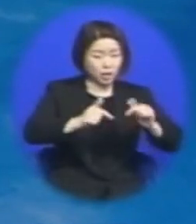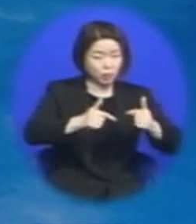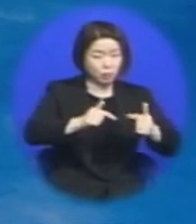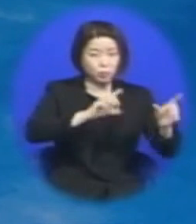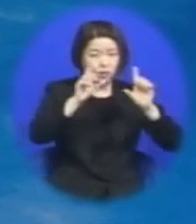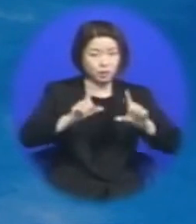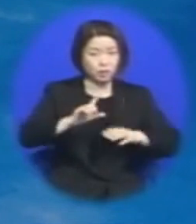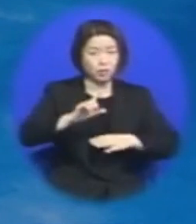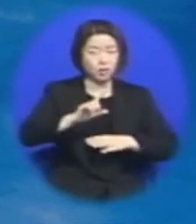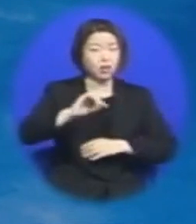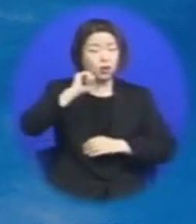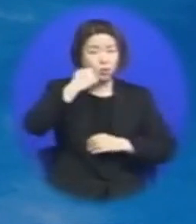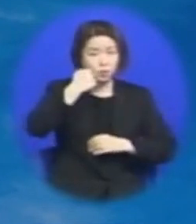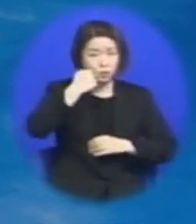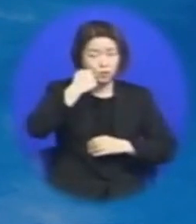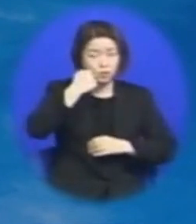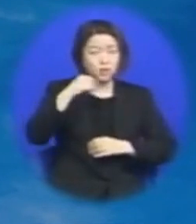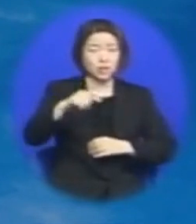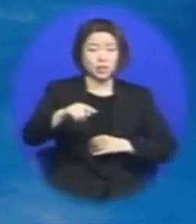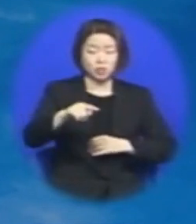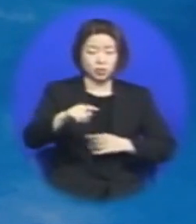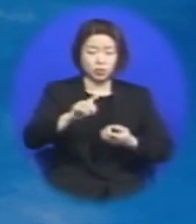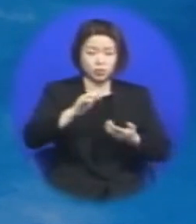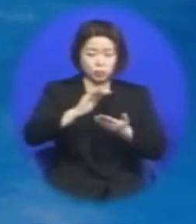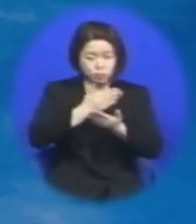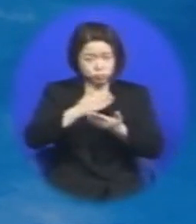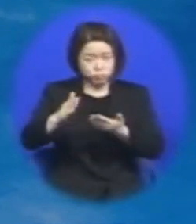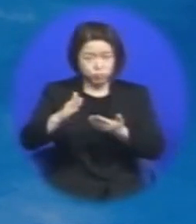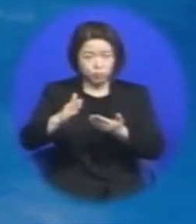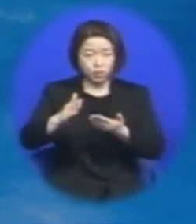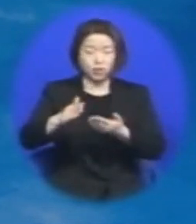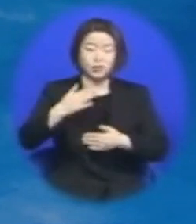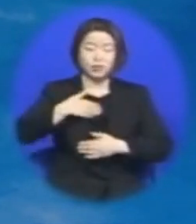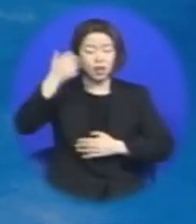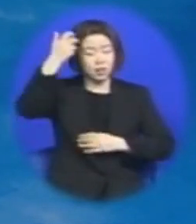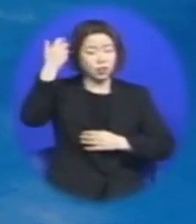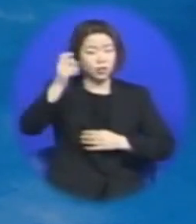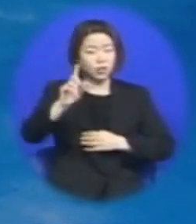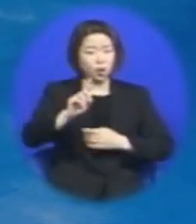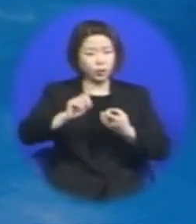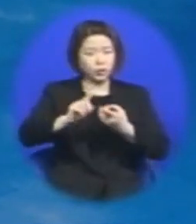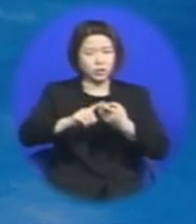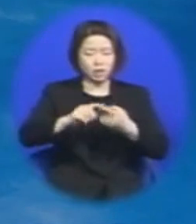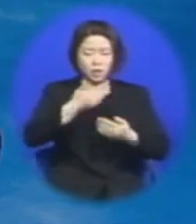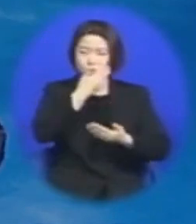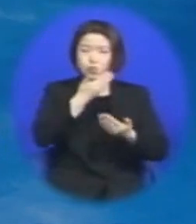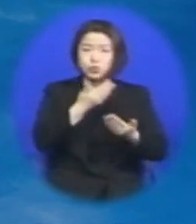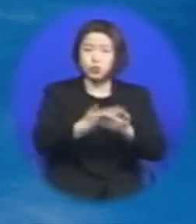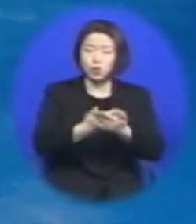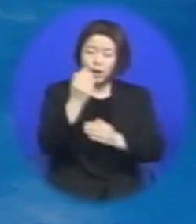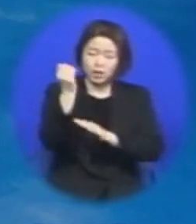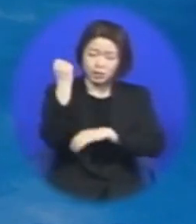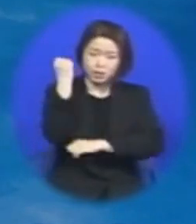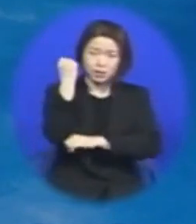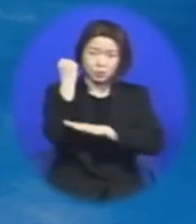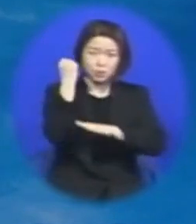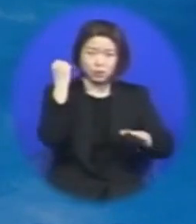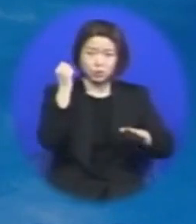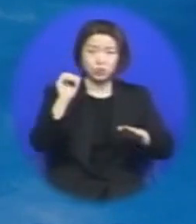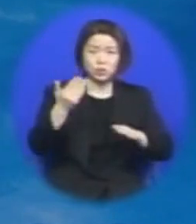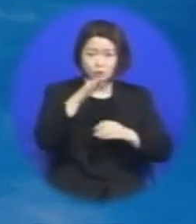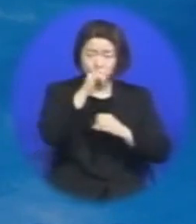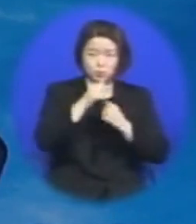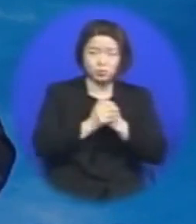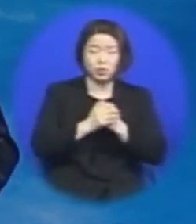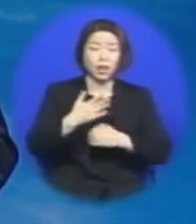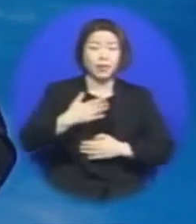영혼이 어떤 상태에 있는지를 보여 주는 굉장히 중요한 기준입니다 여러분 중에 세상은 유혹도 너무 많고